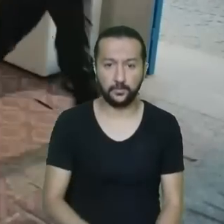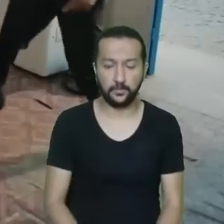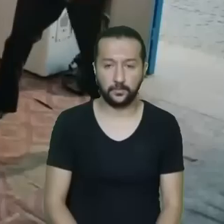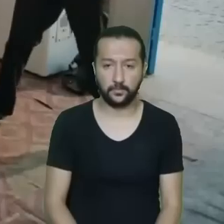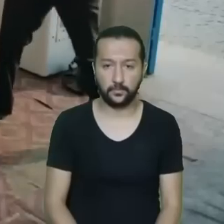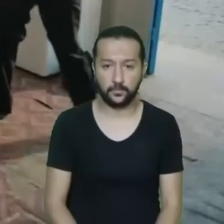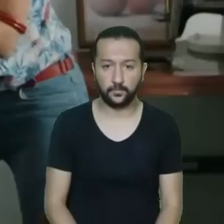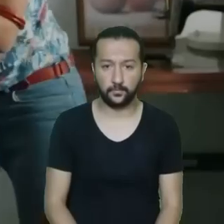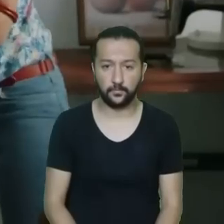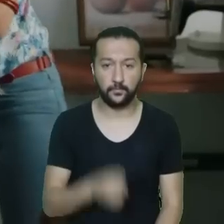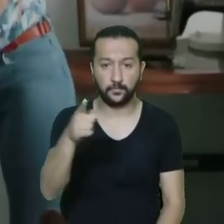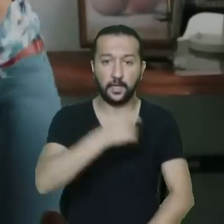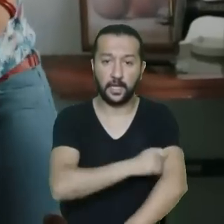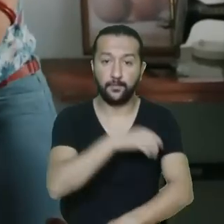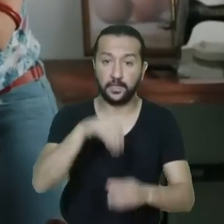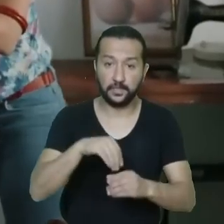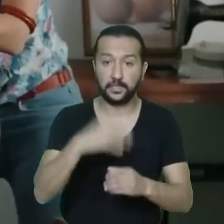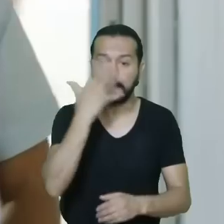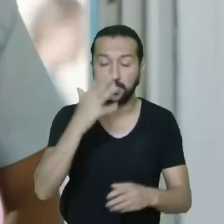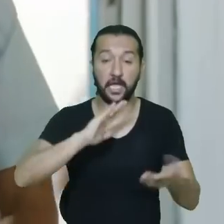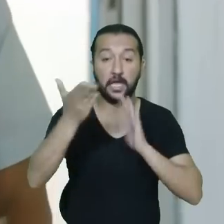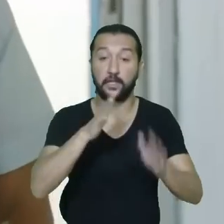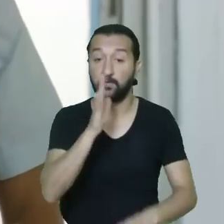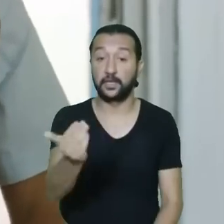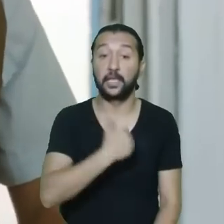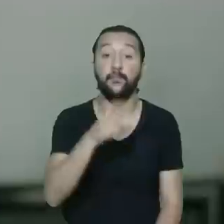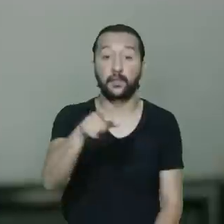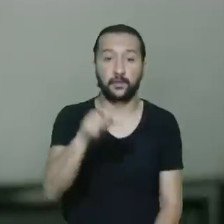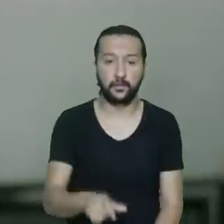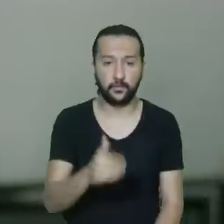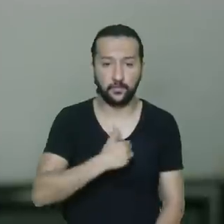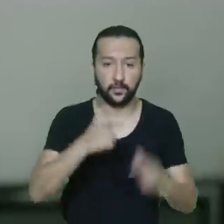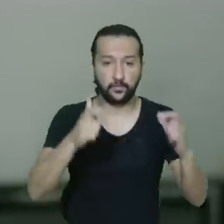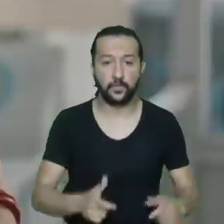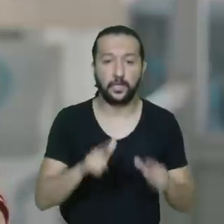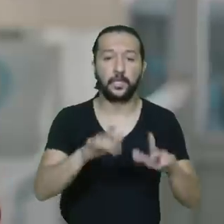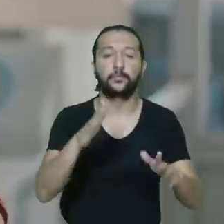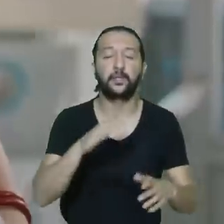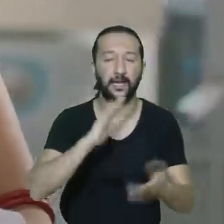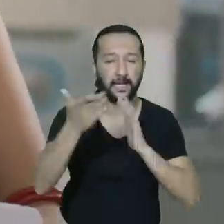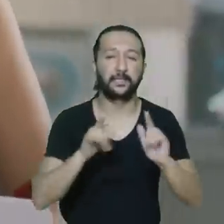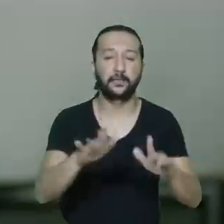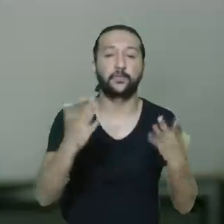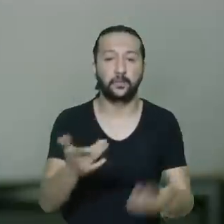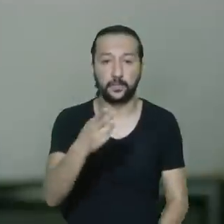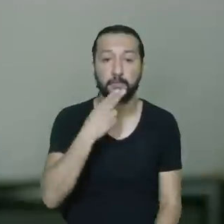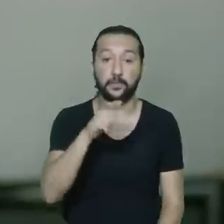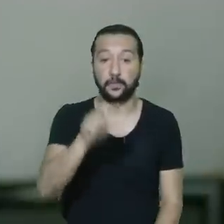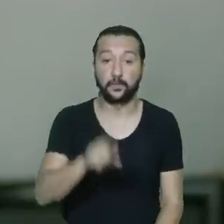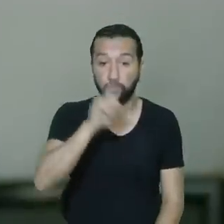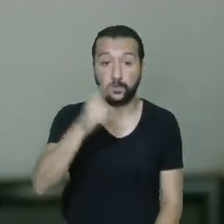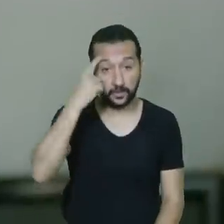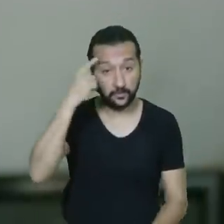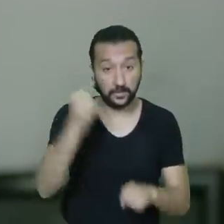Uzak! Almanya'da siyah kuşan var benim. Yaklaşma. Bizim buralarda sökmez öyle kuşak muşak. Bayansın diye